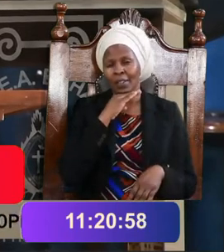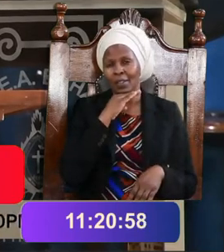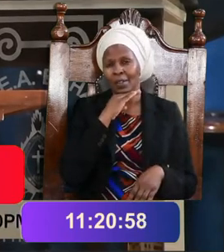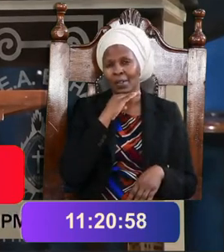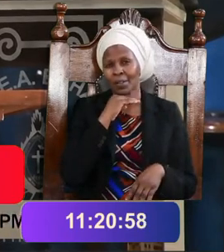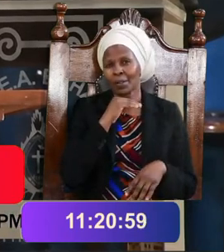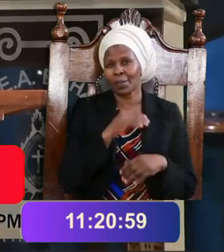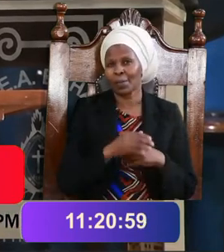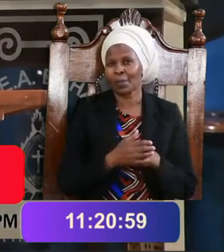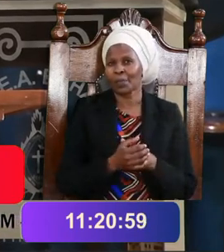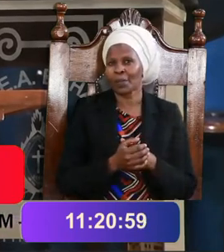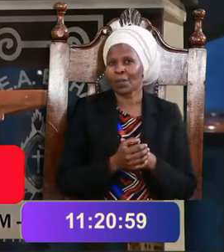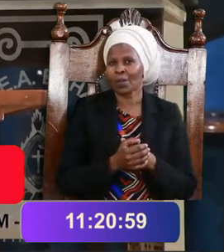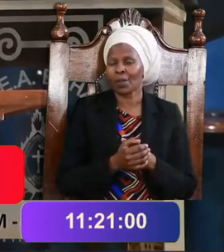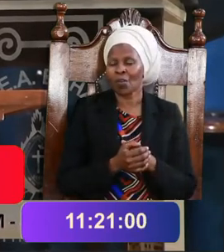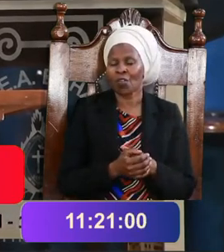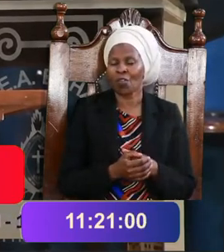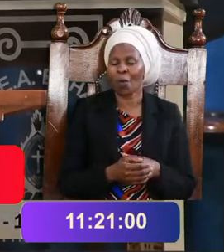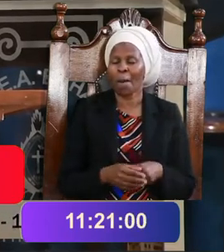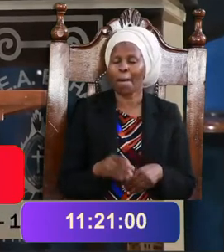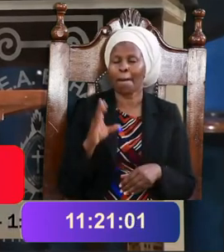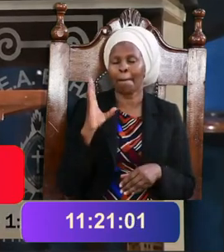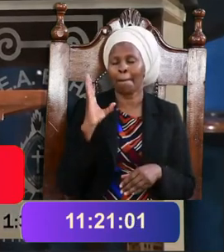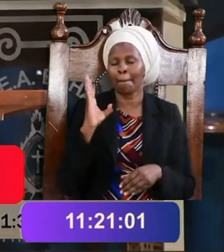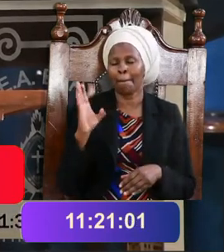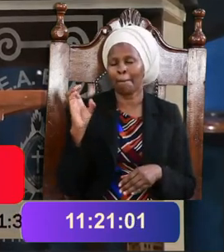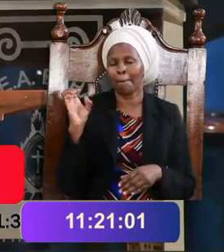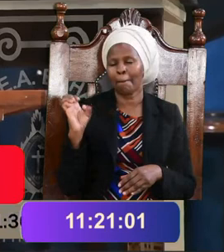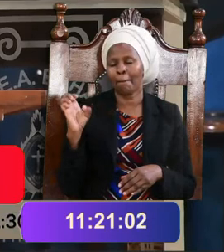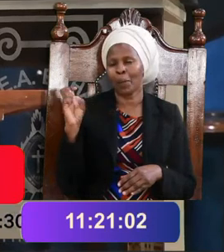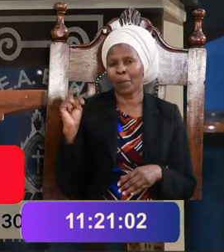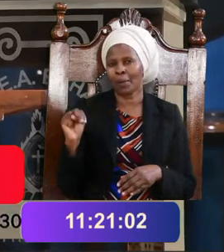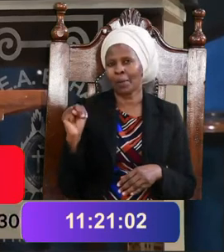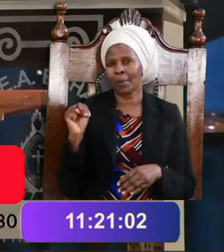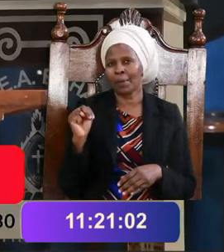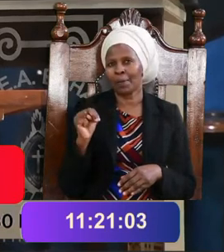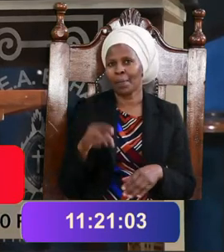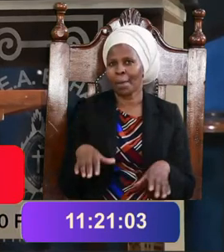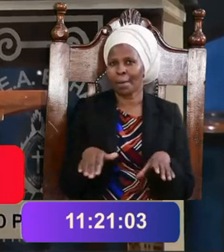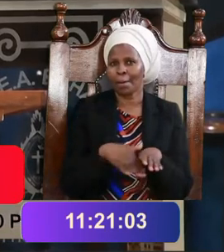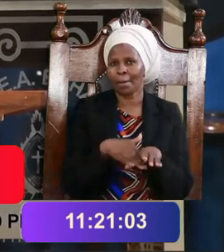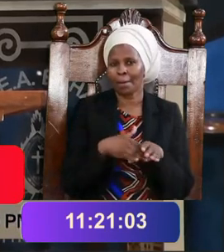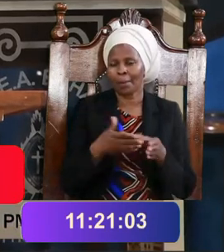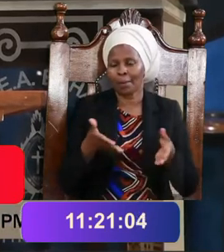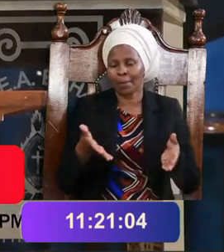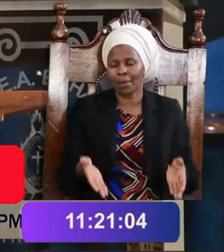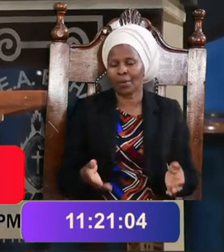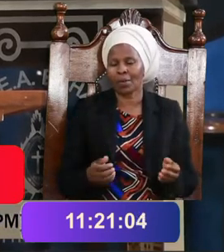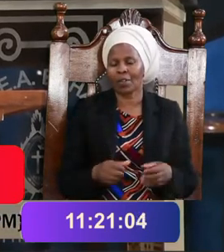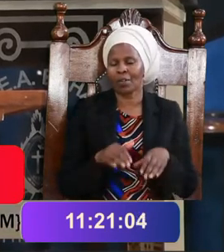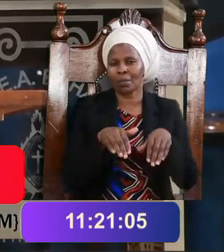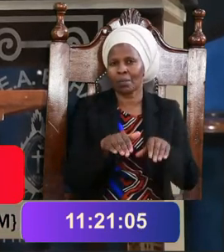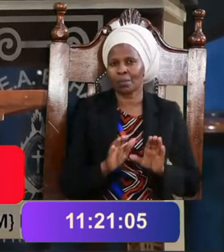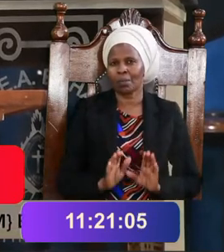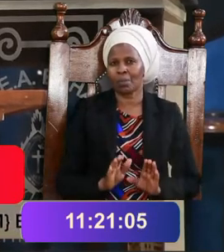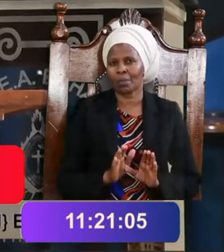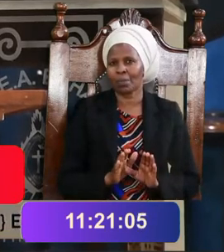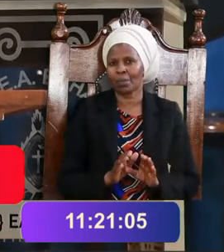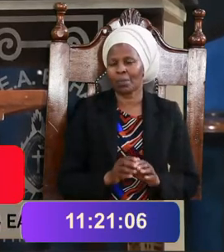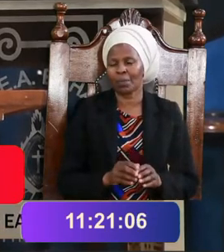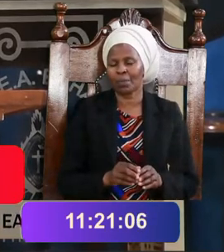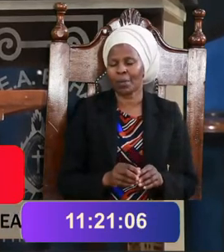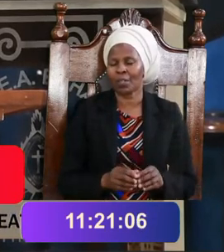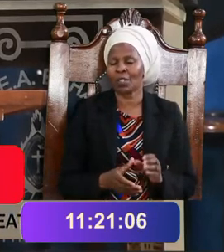Kibuthi Mudhuri Hinga kutoka Kimathi District. Masichi itakuwa tarehe 14 huko